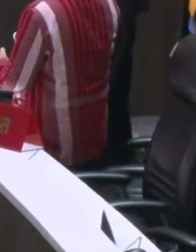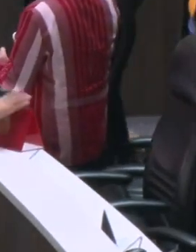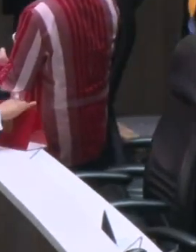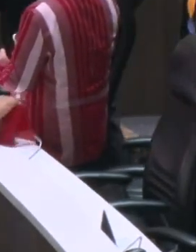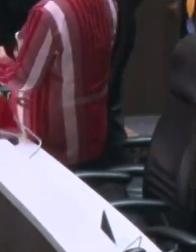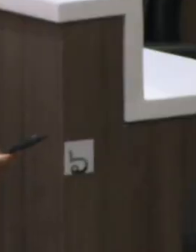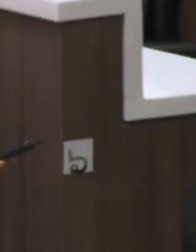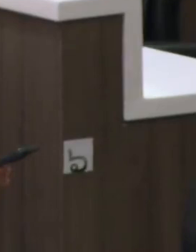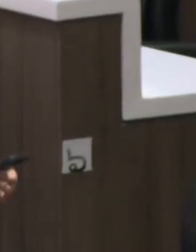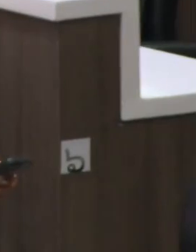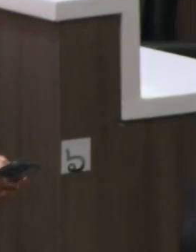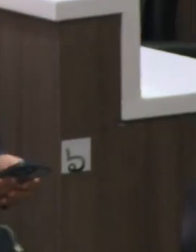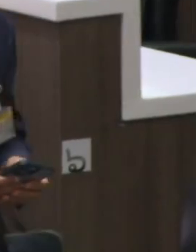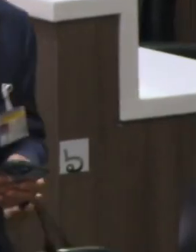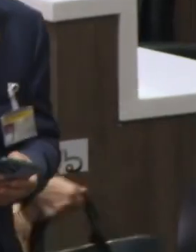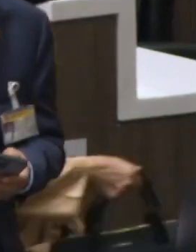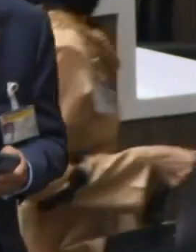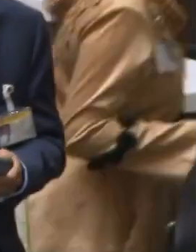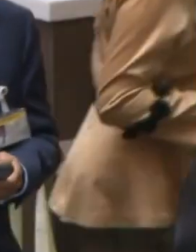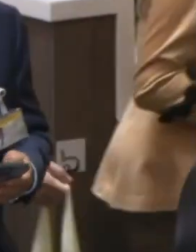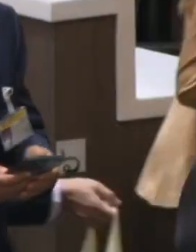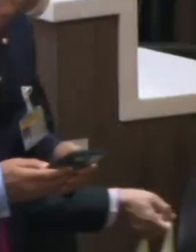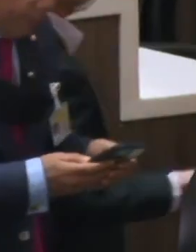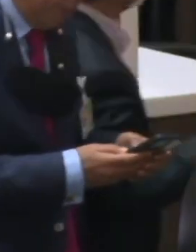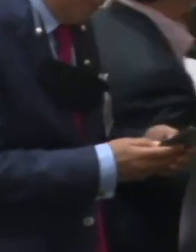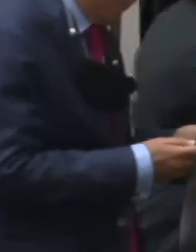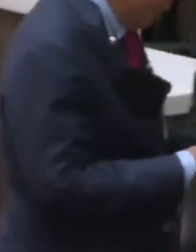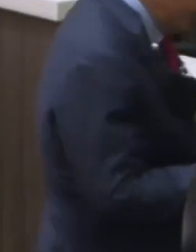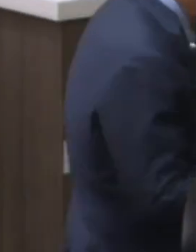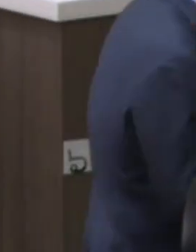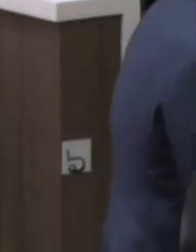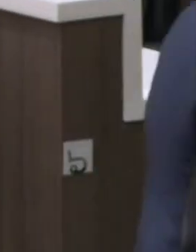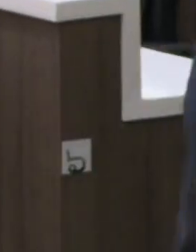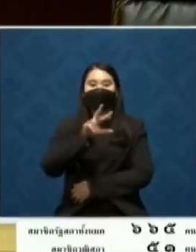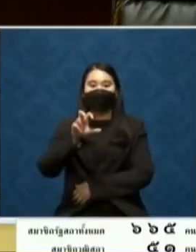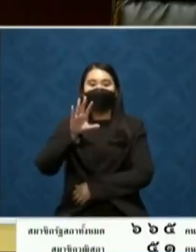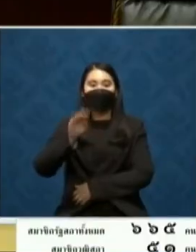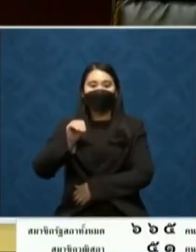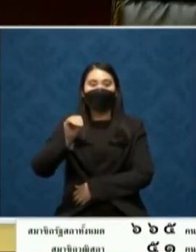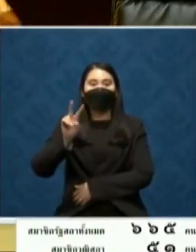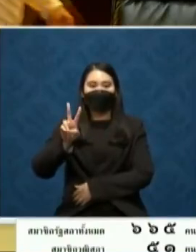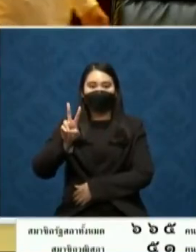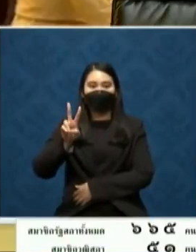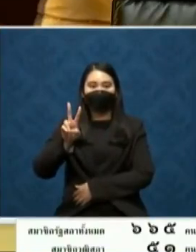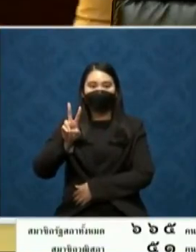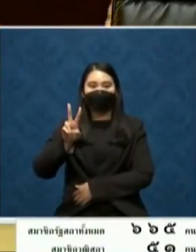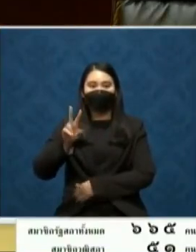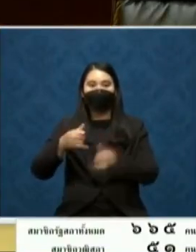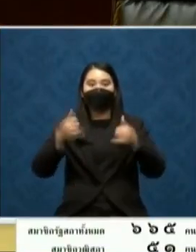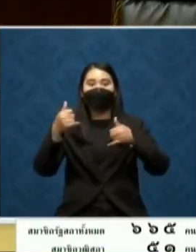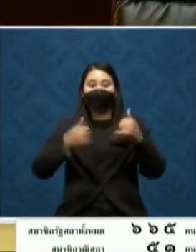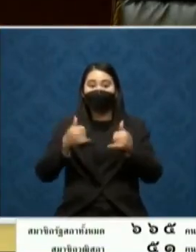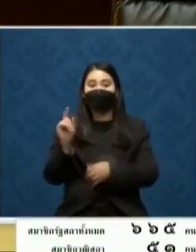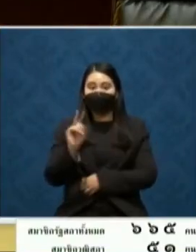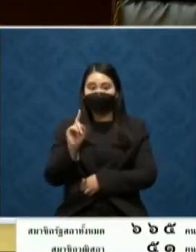ายที่เขาเสนอมาเนี่ยก็ไม่ผ่านนะเพราะฉะนั้นเนี่ยมันต้องการเหมือนมาตี